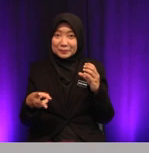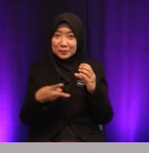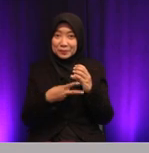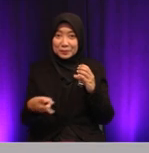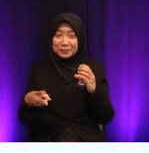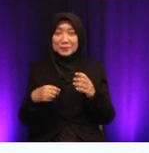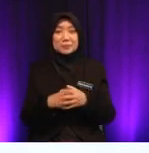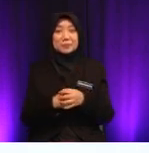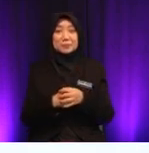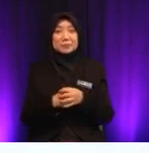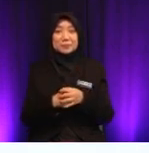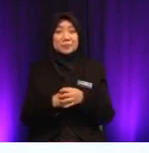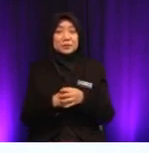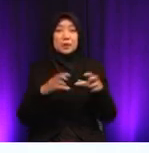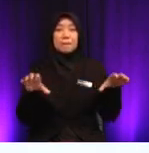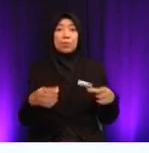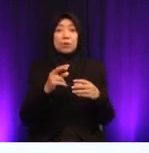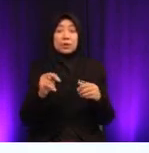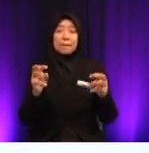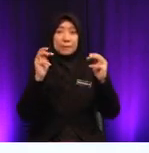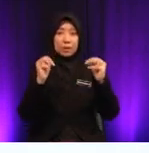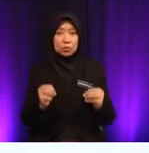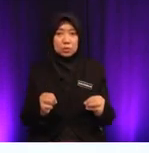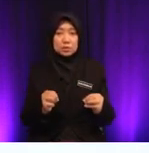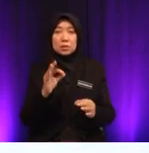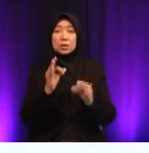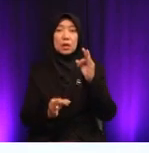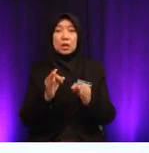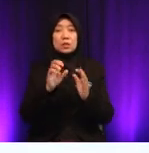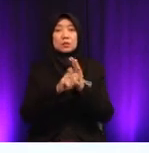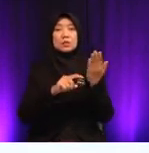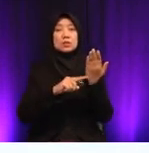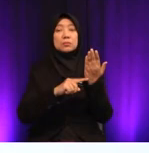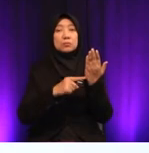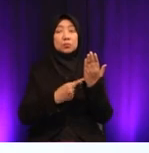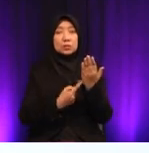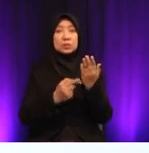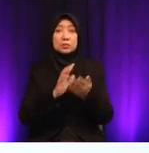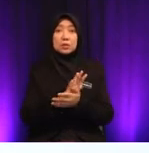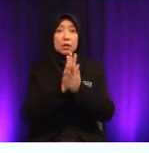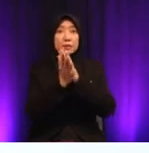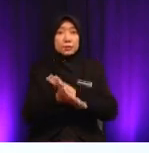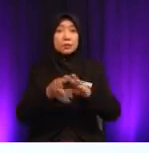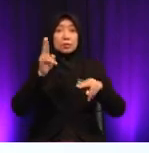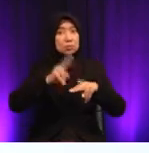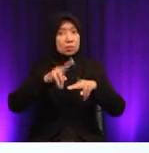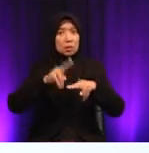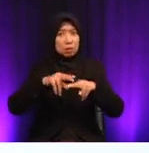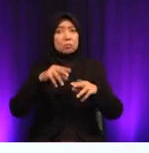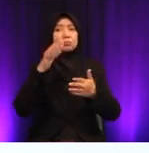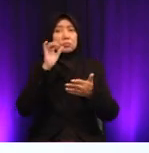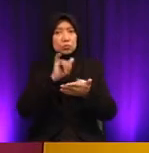yang buatan kita buatan manusia lah kalian semua jadi contohnya seperti garam tuh pegawai